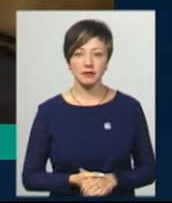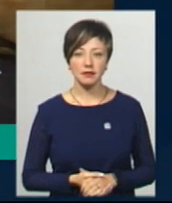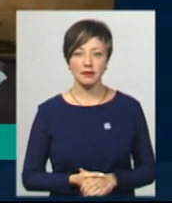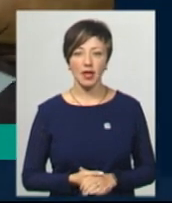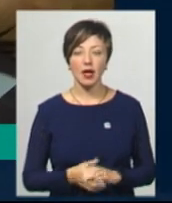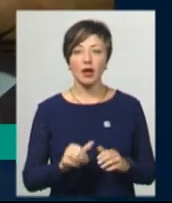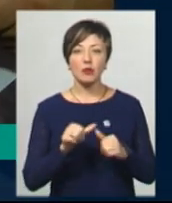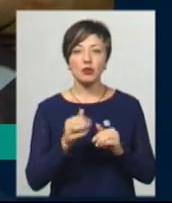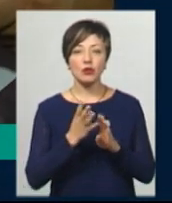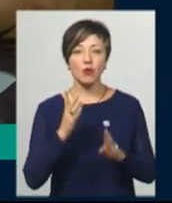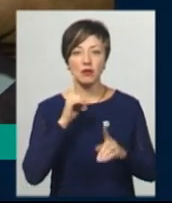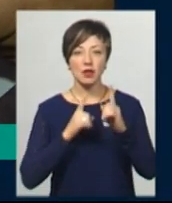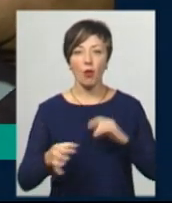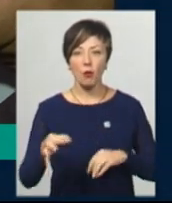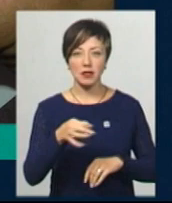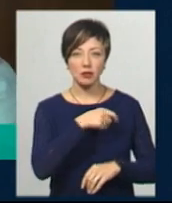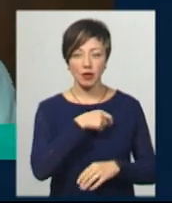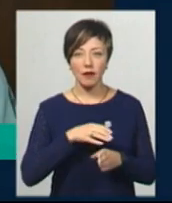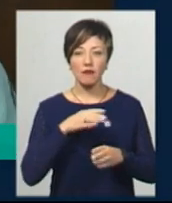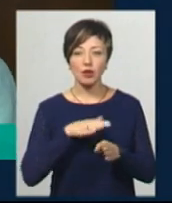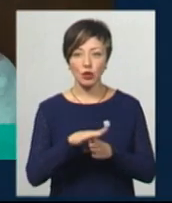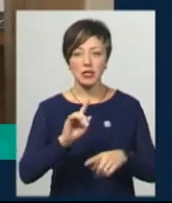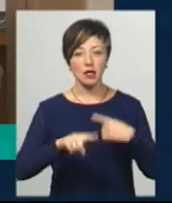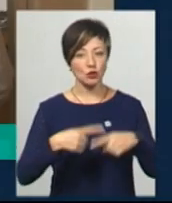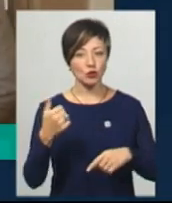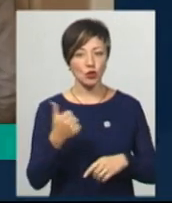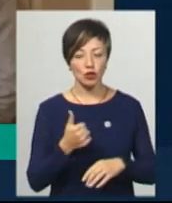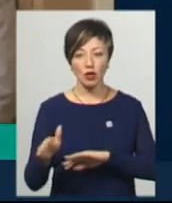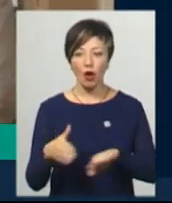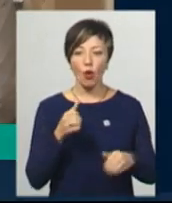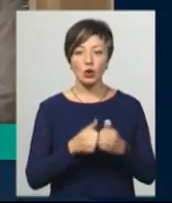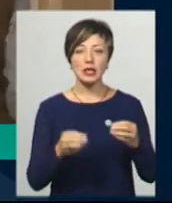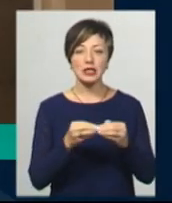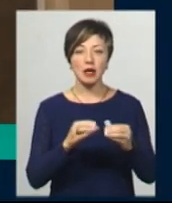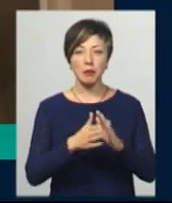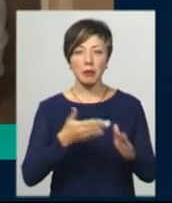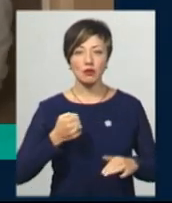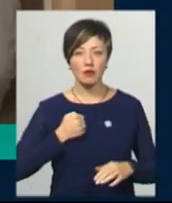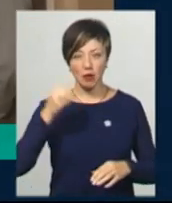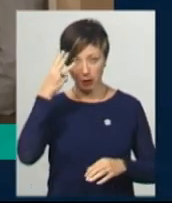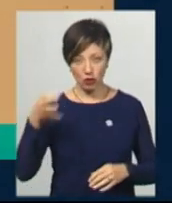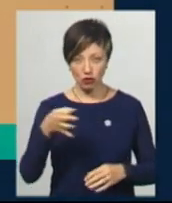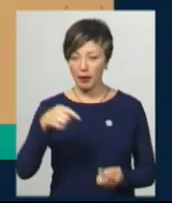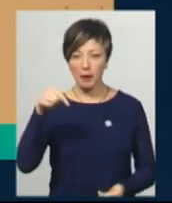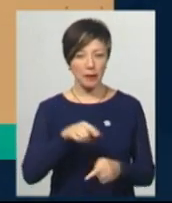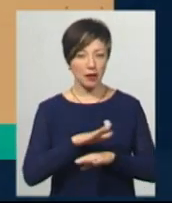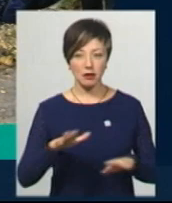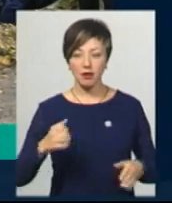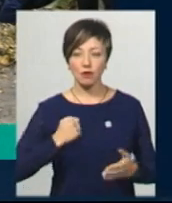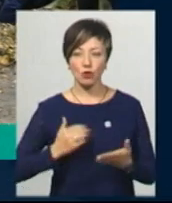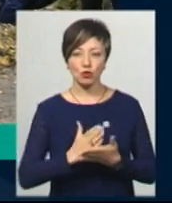Позачергова сесія Хмельницької обласної ради відбудеться наступного тижня. Кожен десятий призовник з Хмельниччини непридатний до строкової